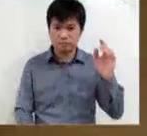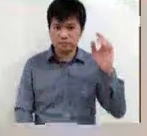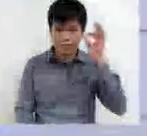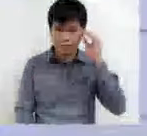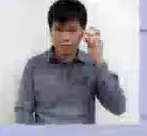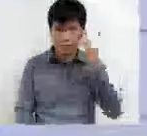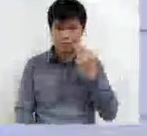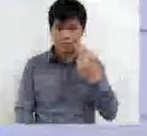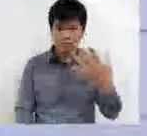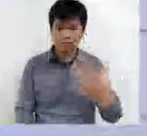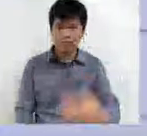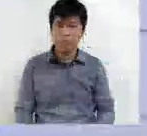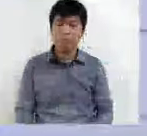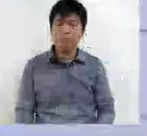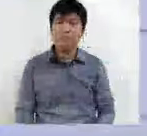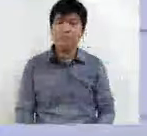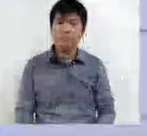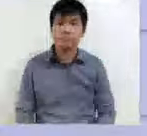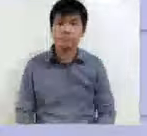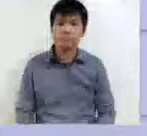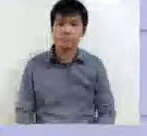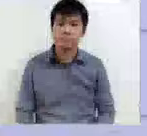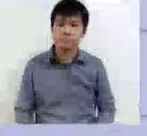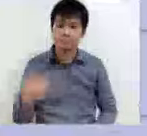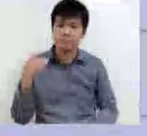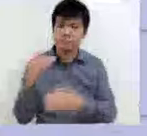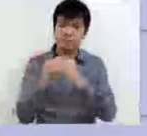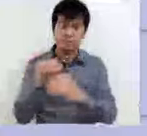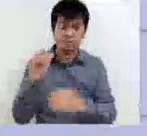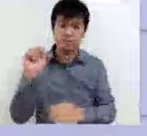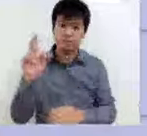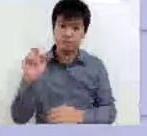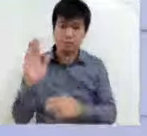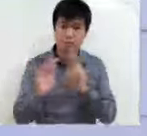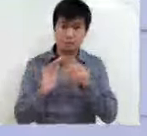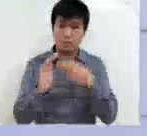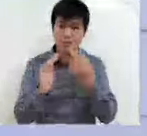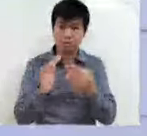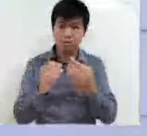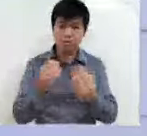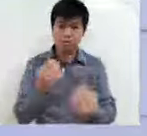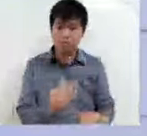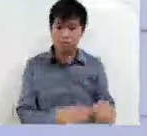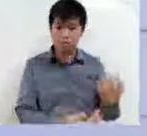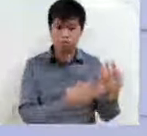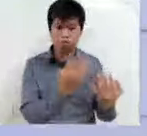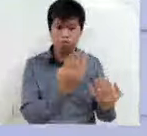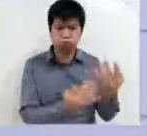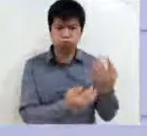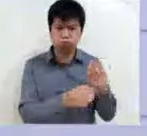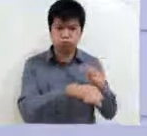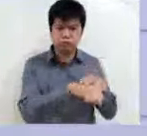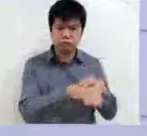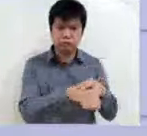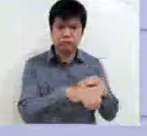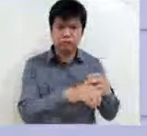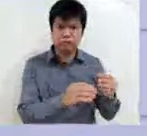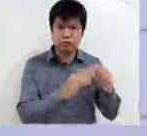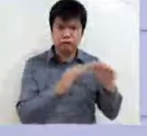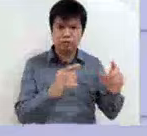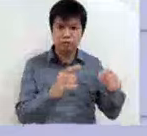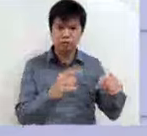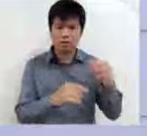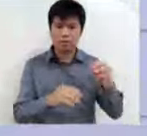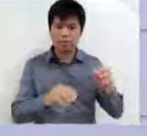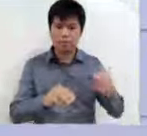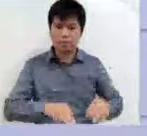5. Inabot ng halos 13 oras ang sunog na tumupok sa isang warehouse sa Malabon. Mahigit 10 pamilya naman ang